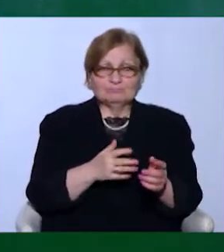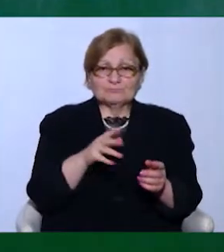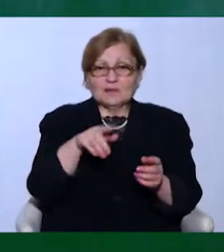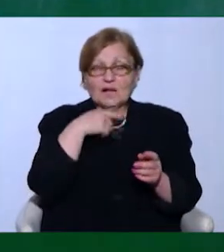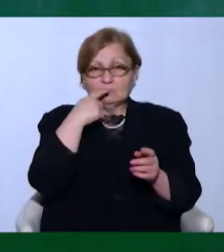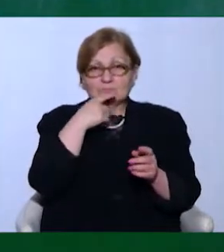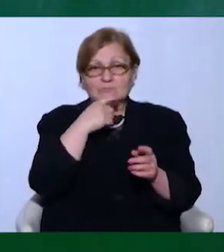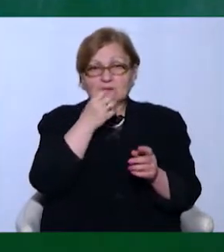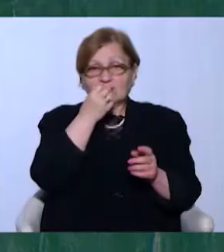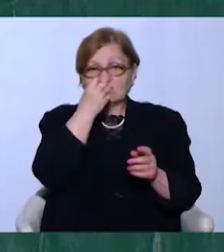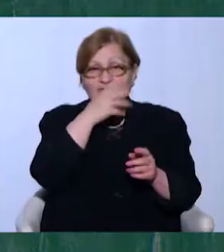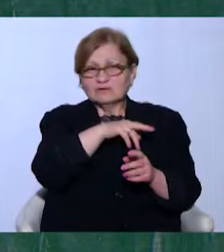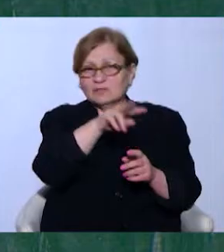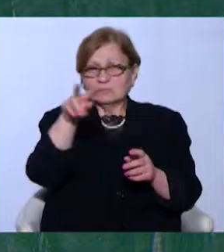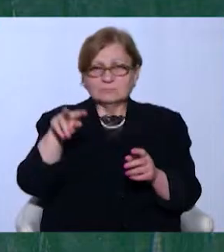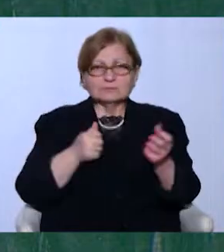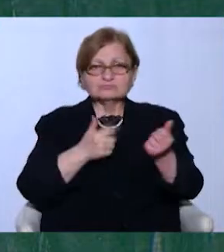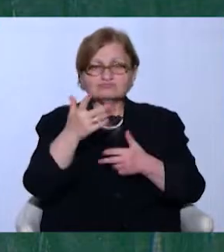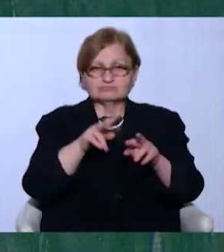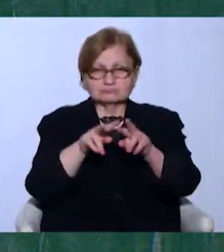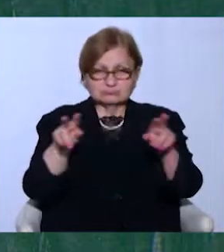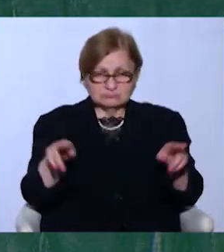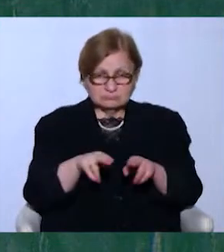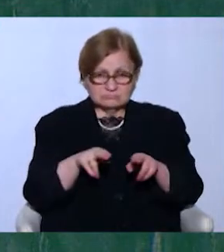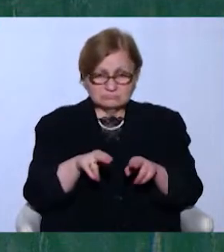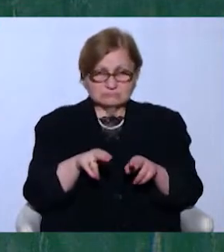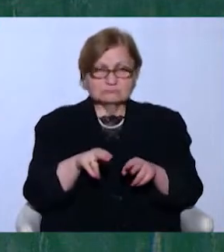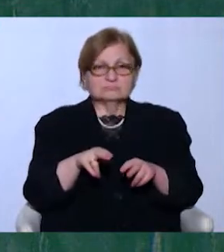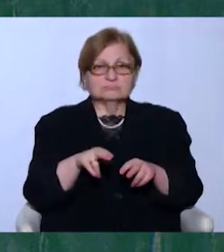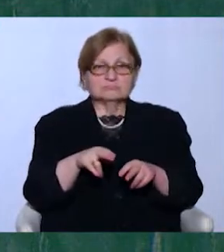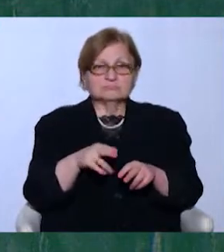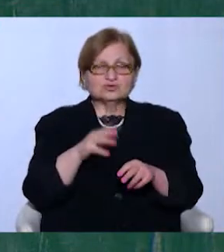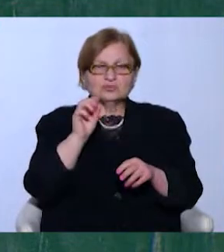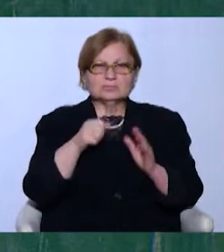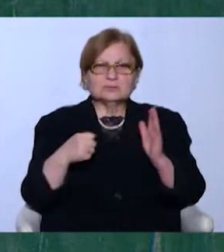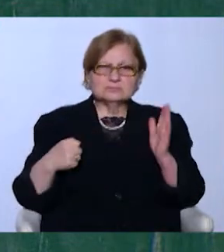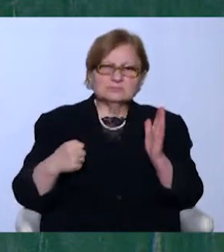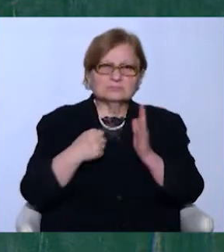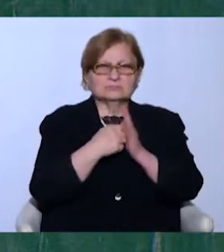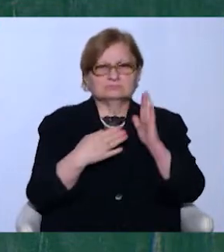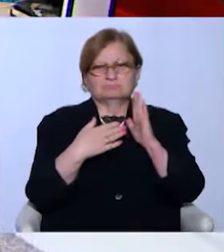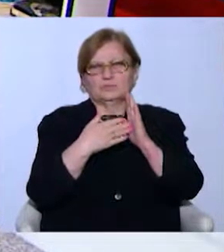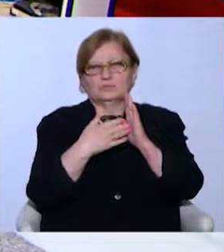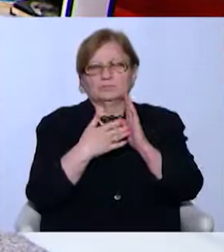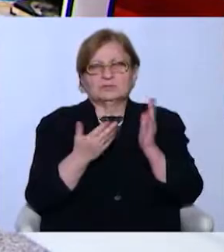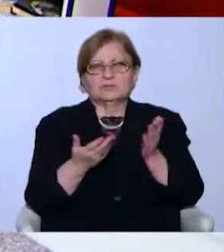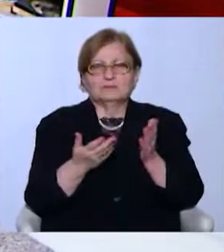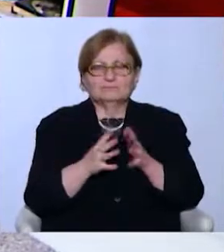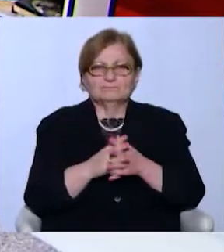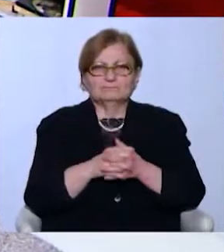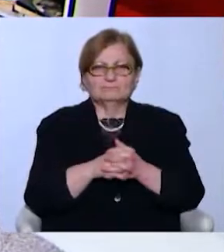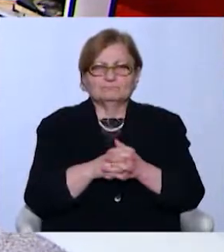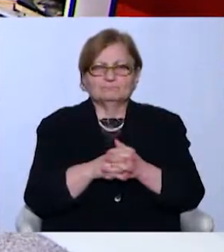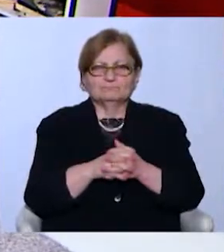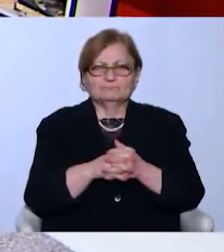ყვავილების რაოდენობა ტოლი და მეორე მეუნებიან მაქსიმალურად რამდენი იყოს შეიძლება ესე თაიგული გაკეთდესო. მაშინ უნდა